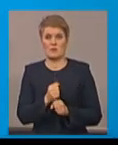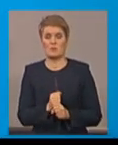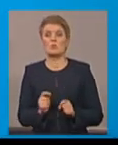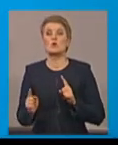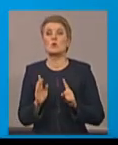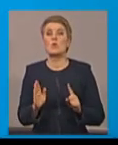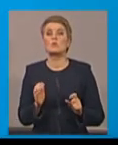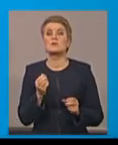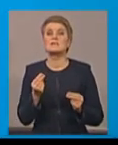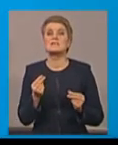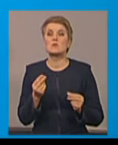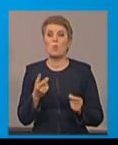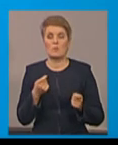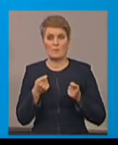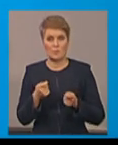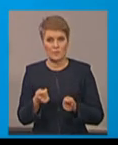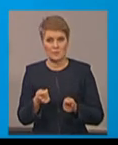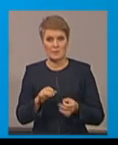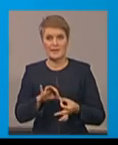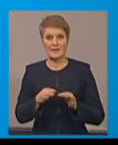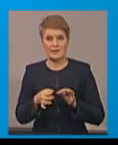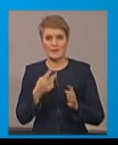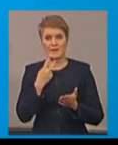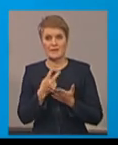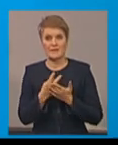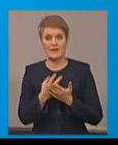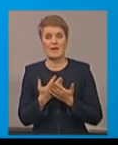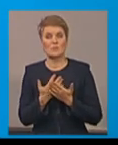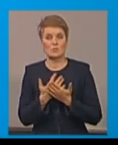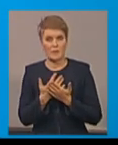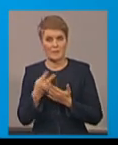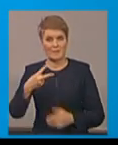ціною на проїзд міська влада? Детальніше дивіться у сюжеті наших кореспондентів о 21-й.